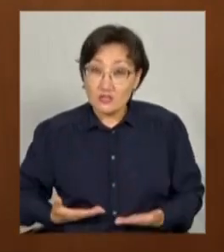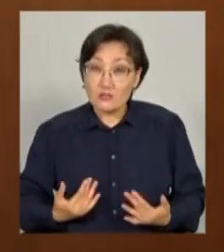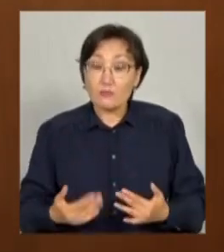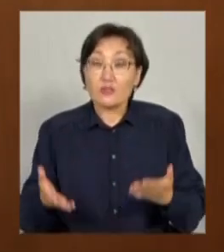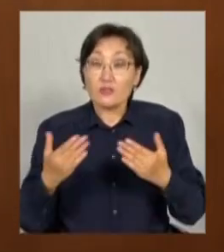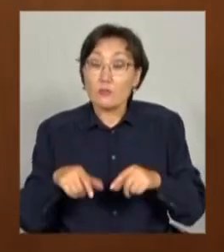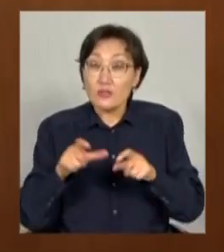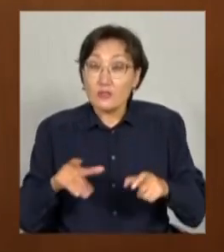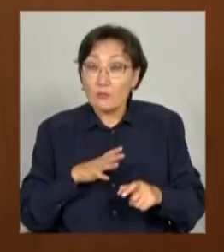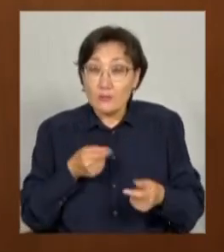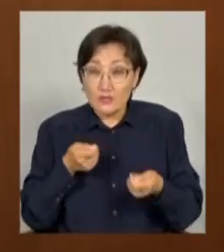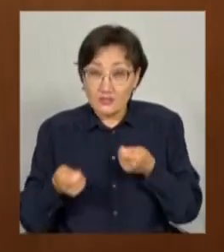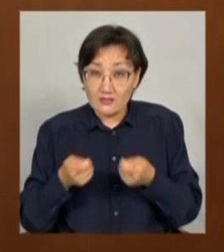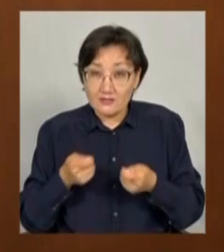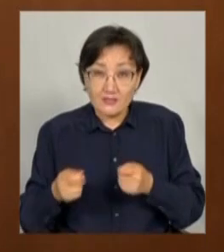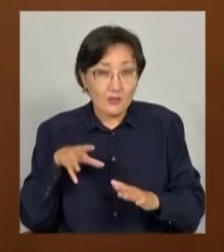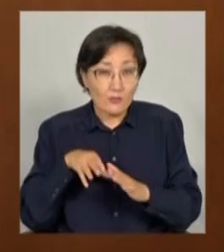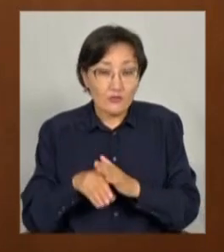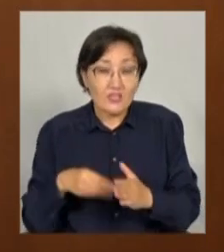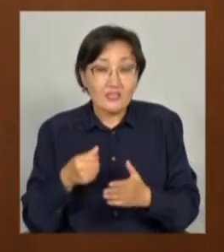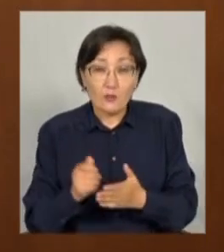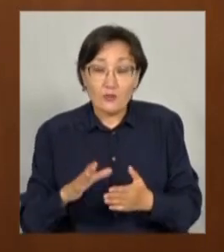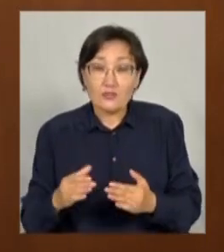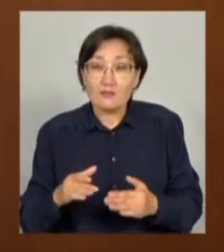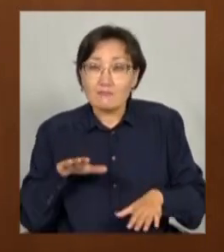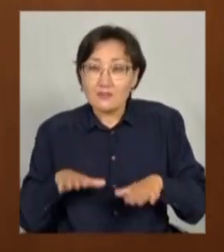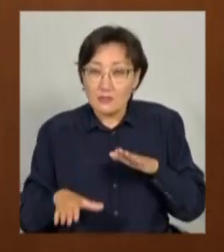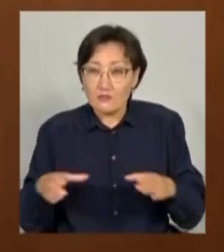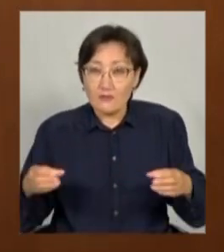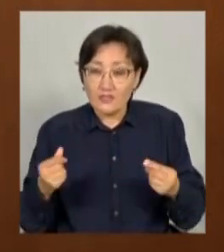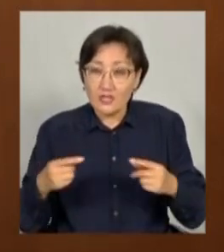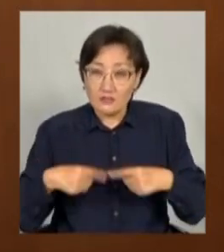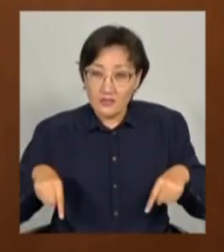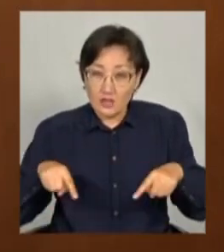Призываем граждан быть бдительными и не вкладывать свои сбережения в сомнительные финансовые организации.